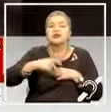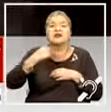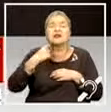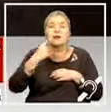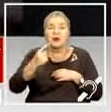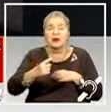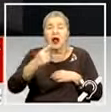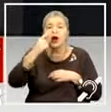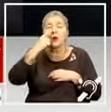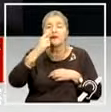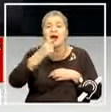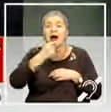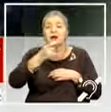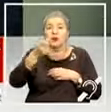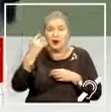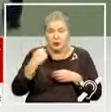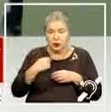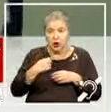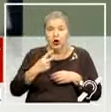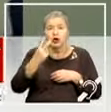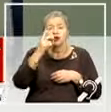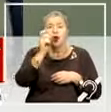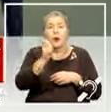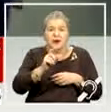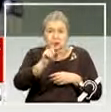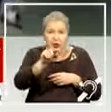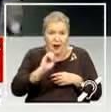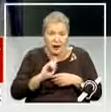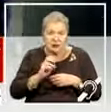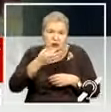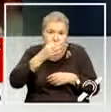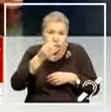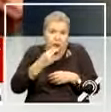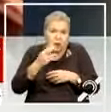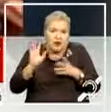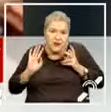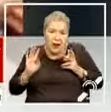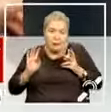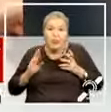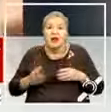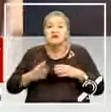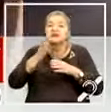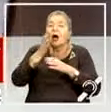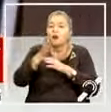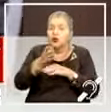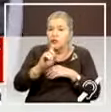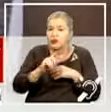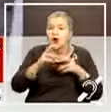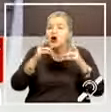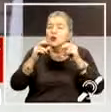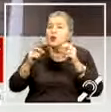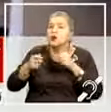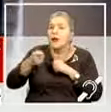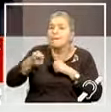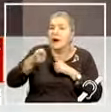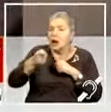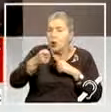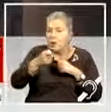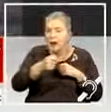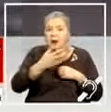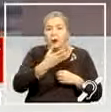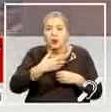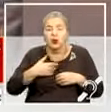anului trecut. Atunci, aceste două persoane, după cum susțin surse judiciare, s-ar fi deplasat la foarte multe unități bancare, atât din